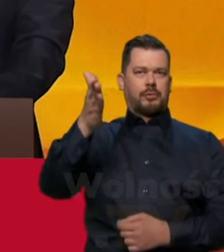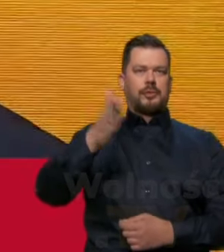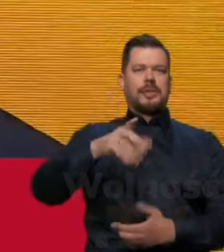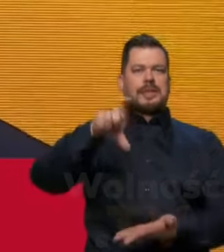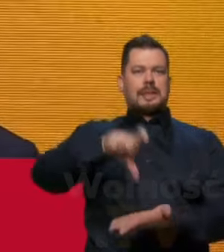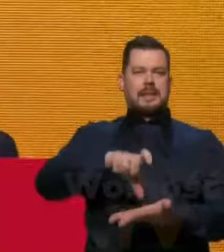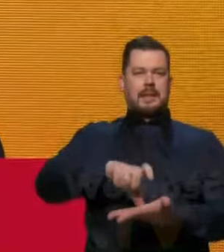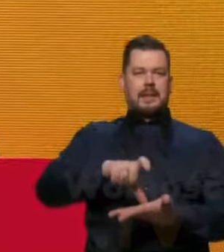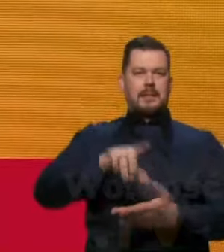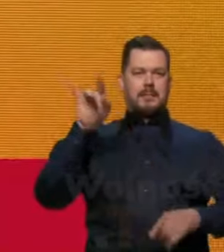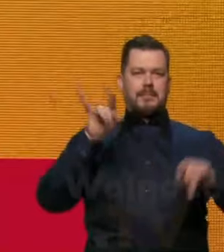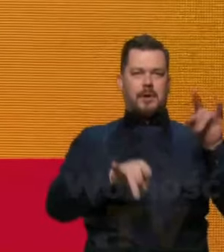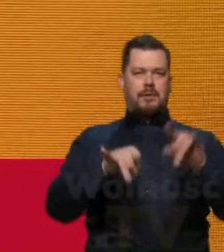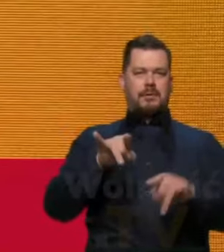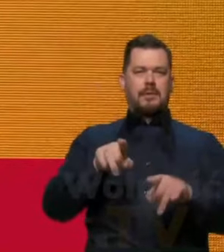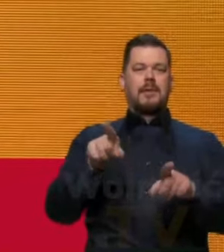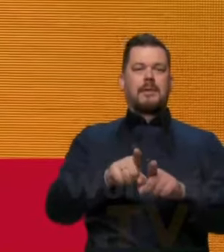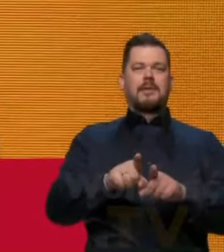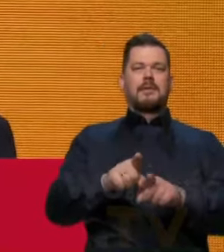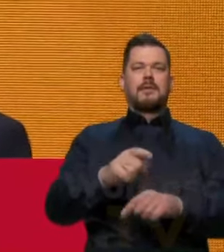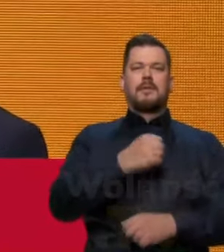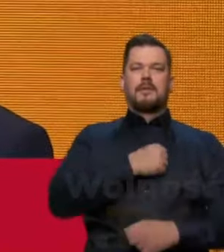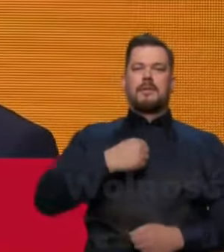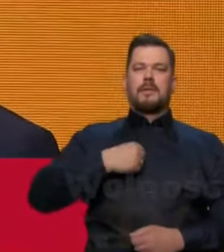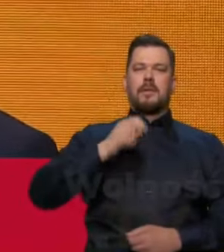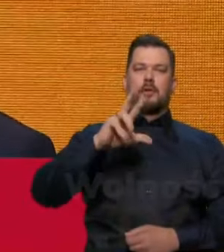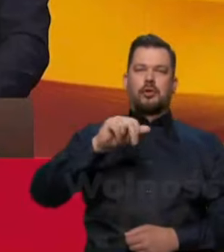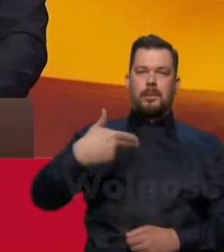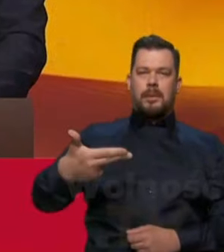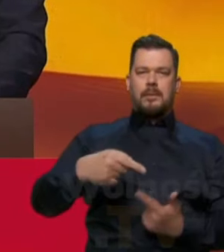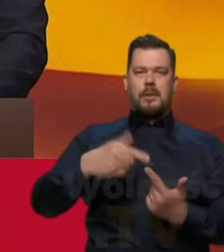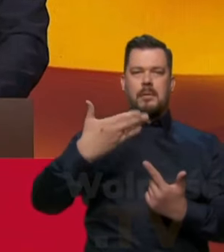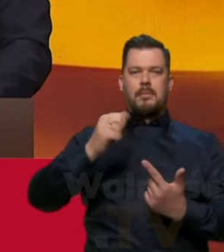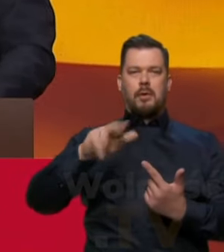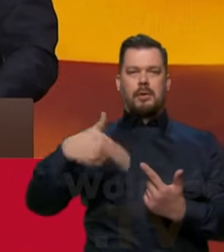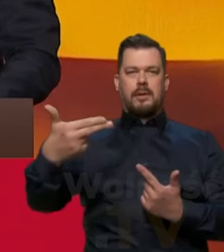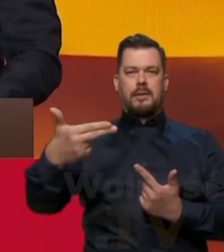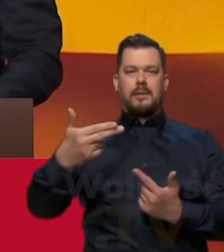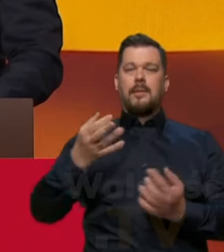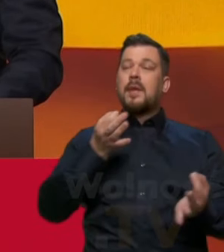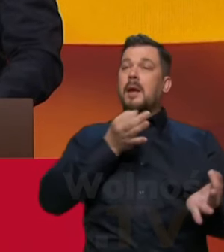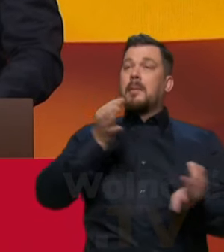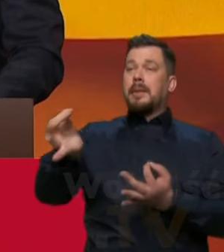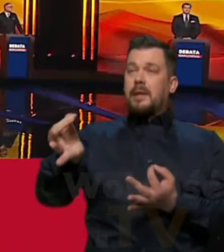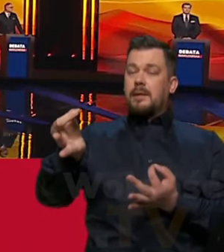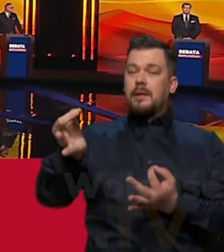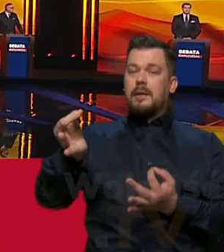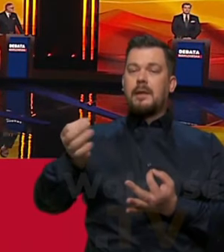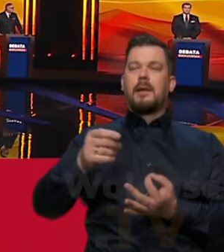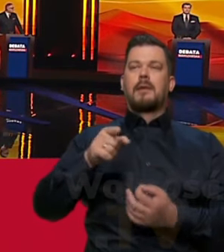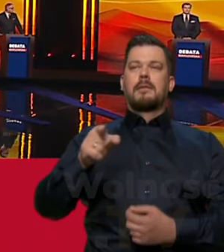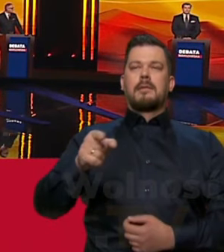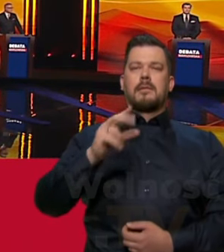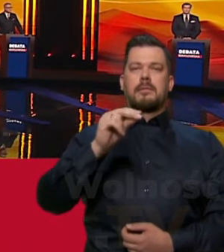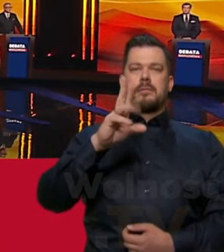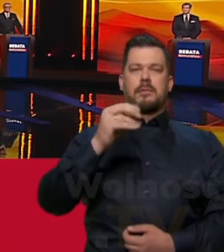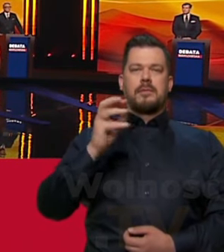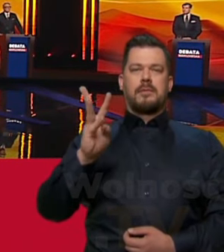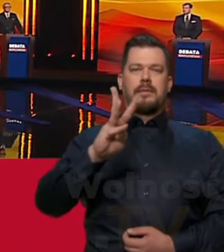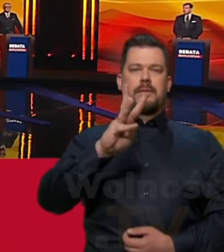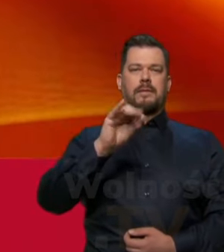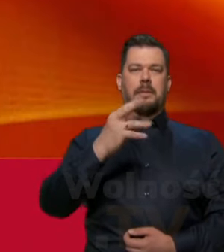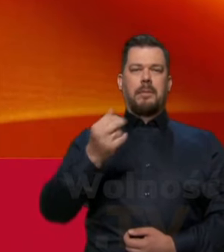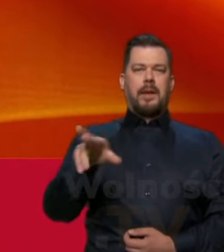Portu Komunikacyjnego i Stołecznych Lotnisk Chopina i portu w Modlinie? I to pytanie kieruję teraz do Przemysława